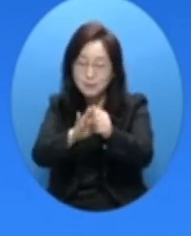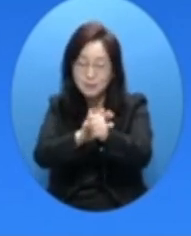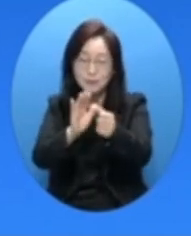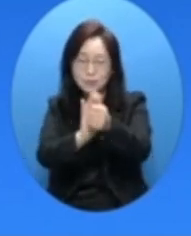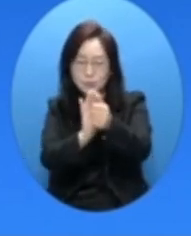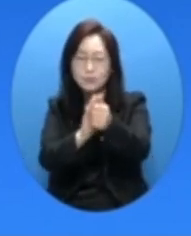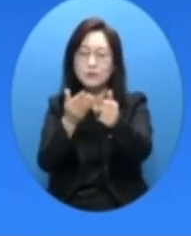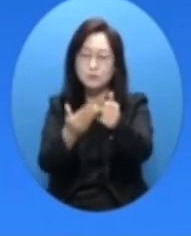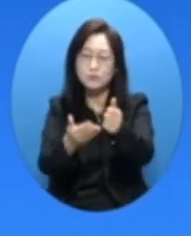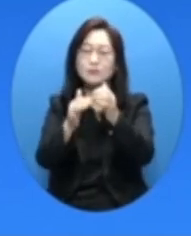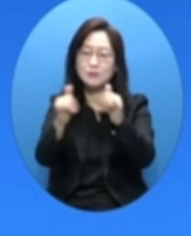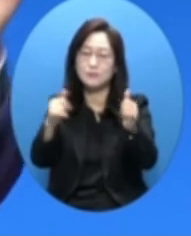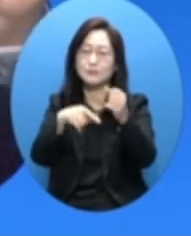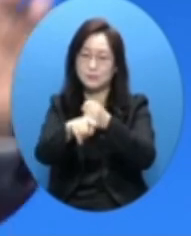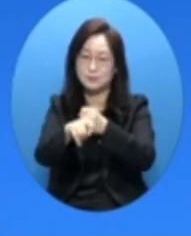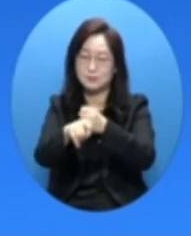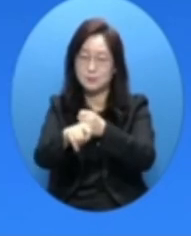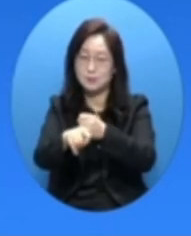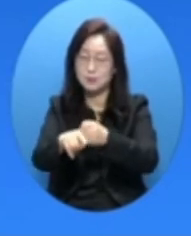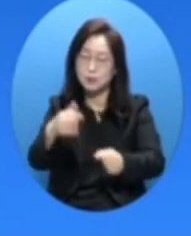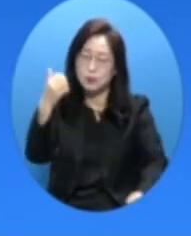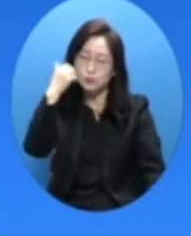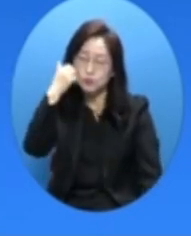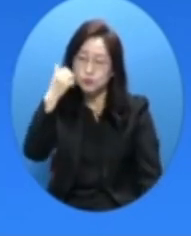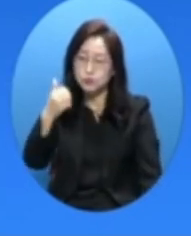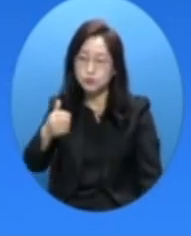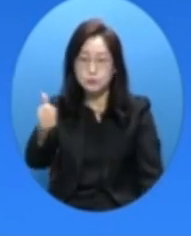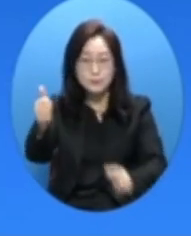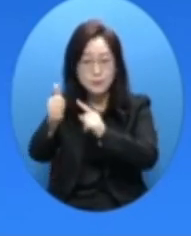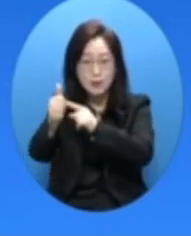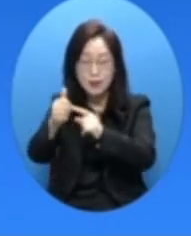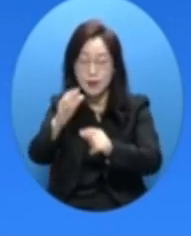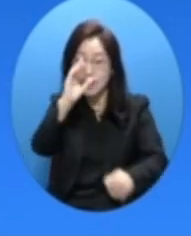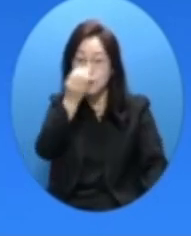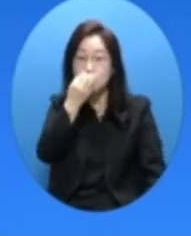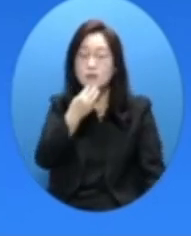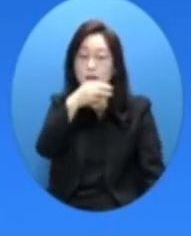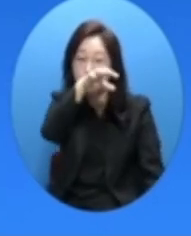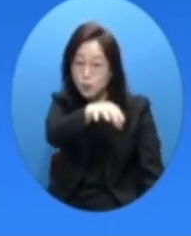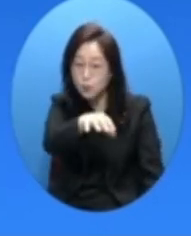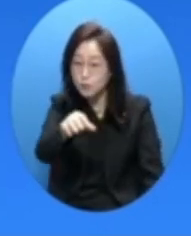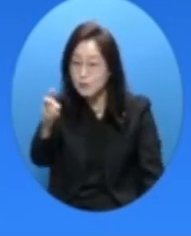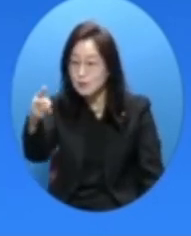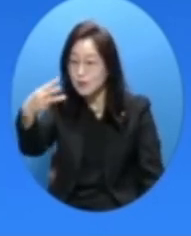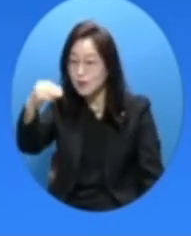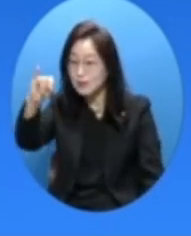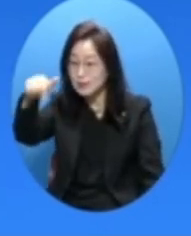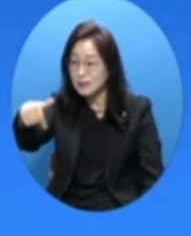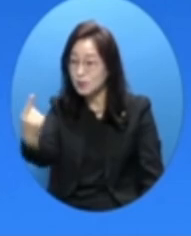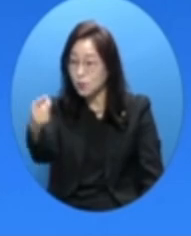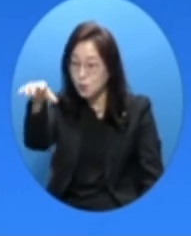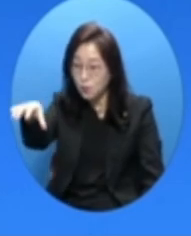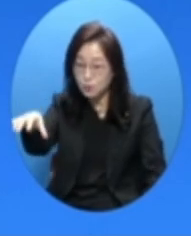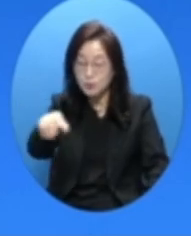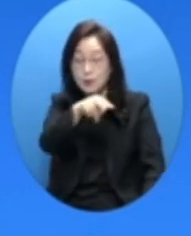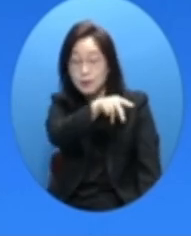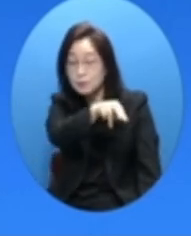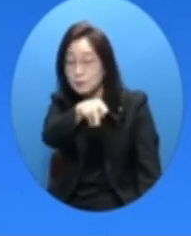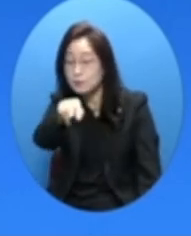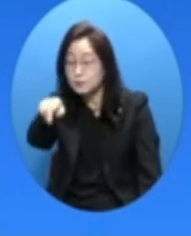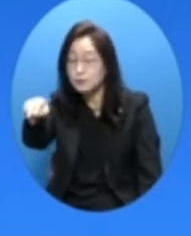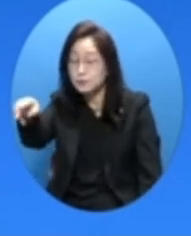돌보는 사람들입니다 어떤 사람이 예루살렘에서 여러분으로 내려가다가 강도를 만났습니다 가지고 다 빼앗기고